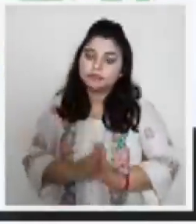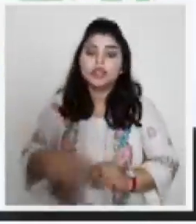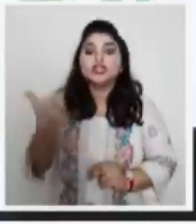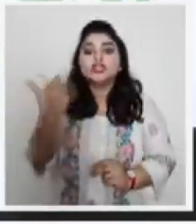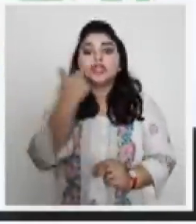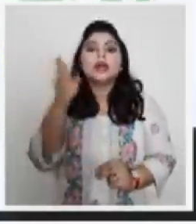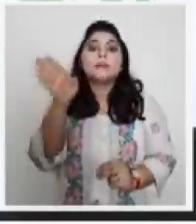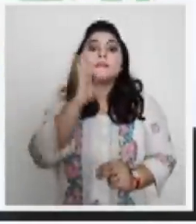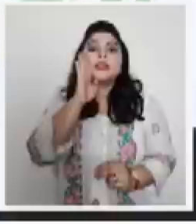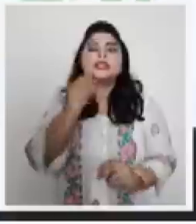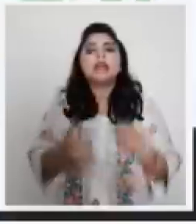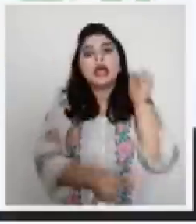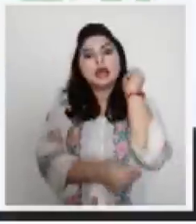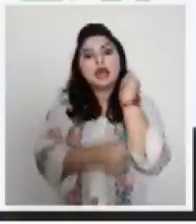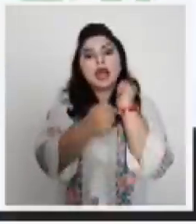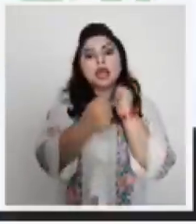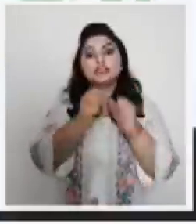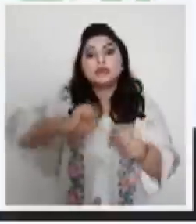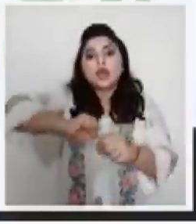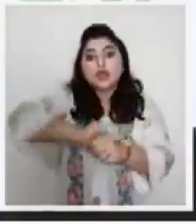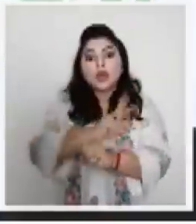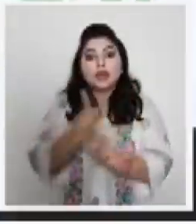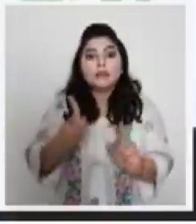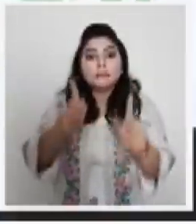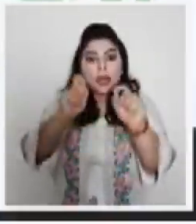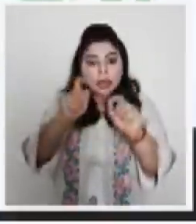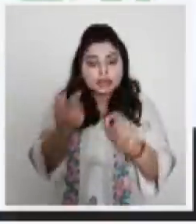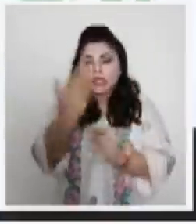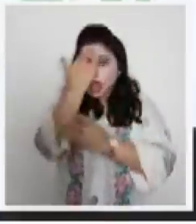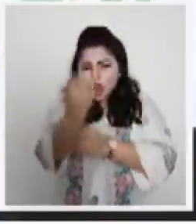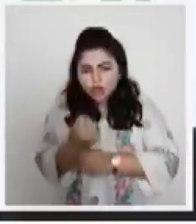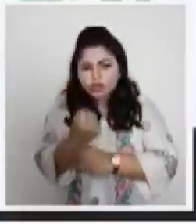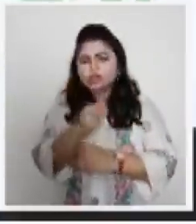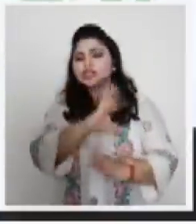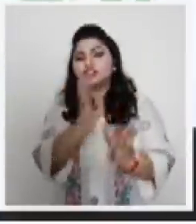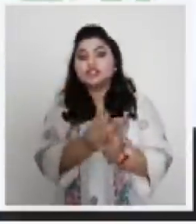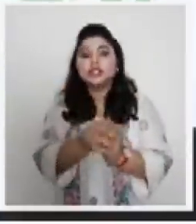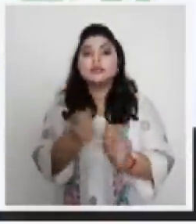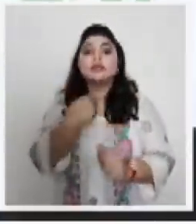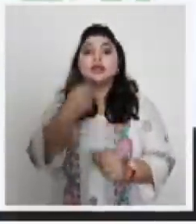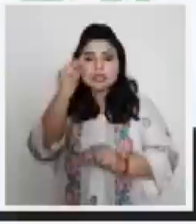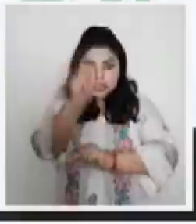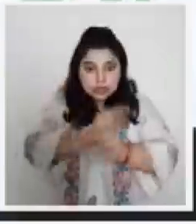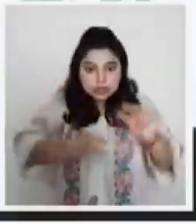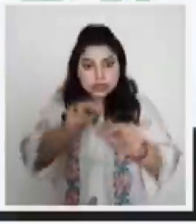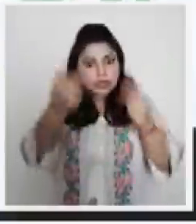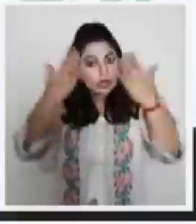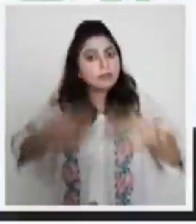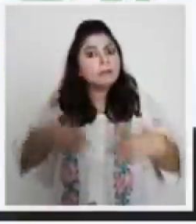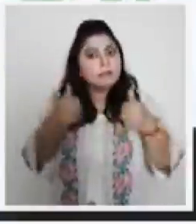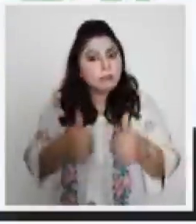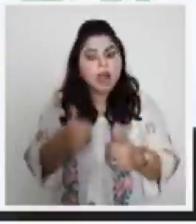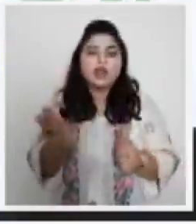ও সরবরাহ পদ্ধতি গ্রহণ করা হচ্ছে। সরকারি বেসরকারি সকল হাসপাতাল যেন কোভিড নন